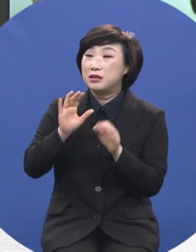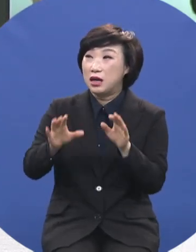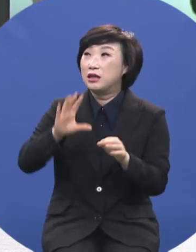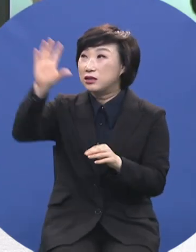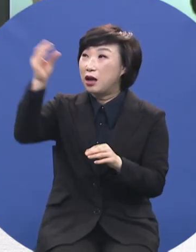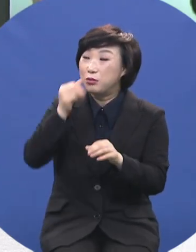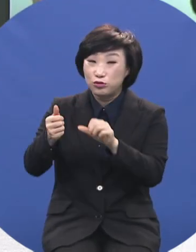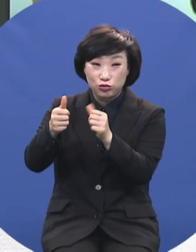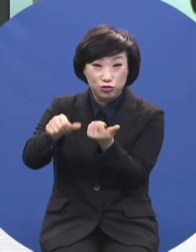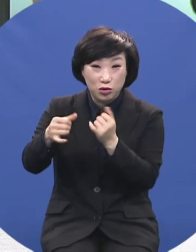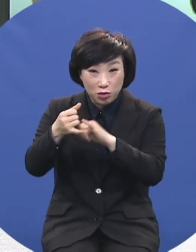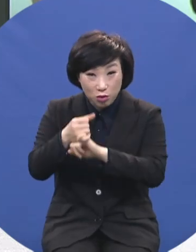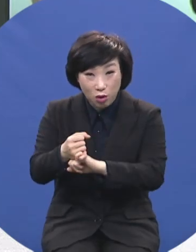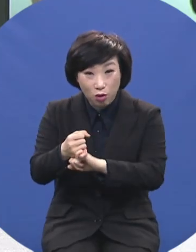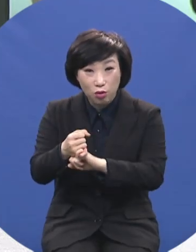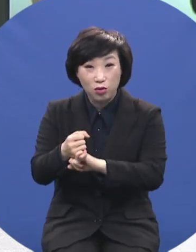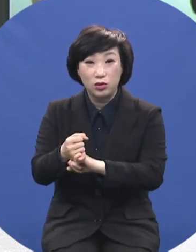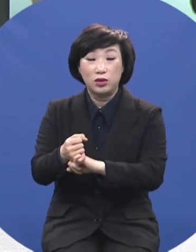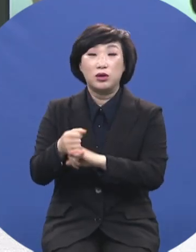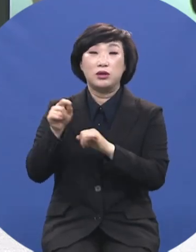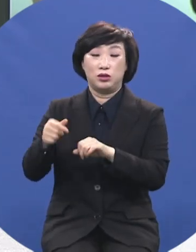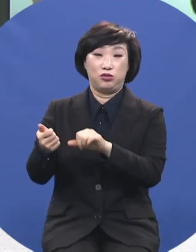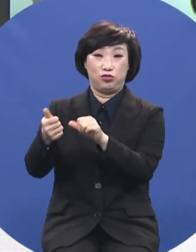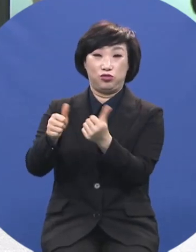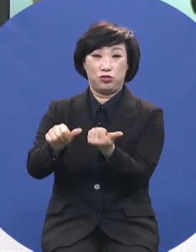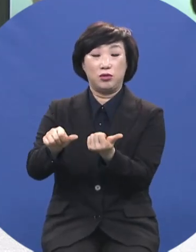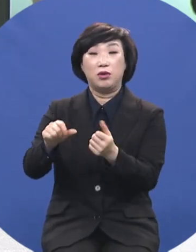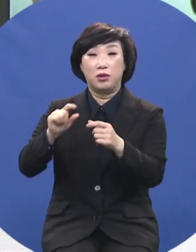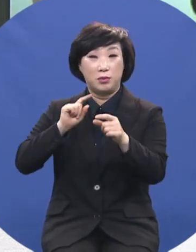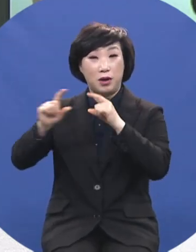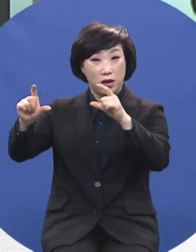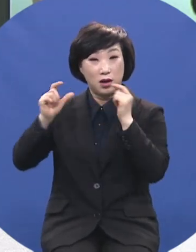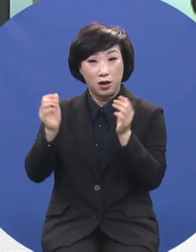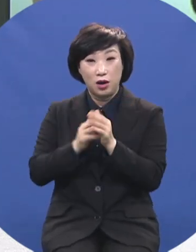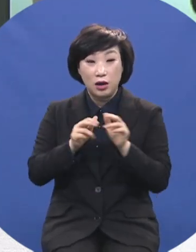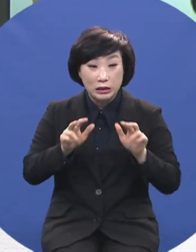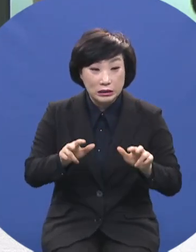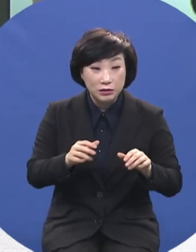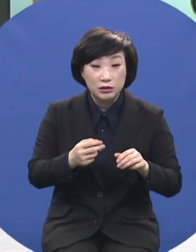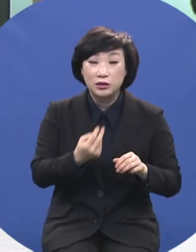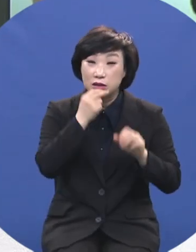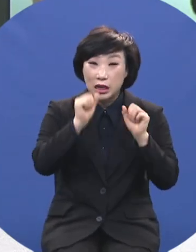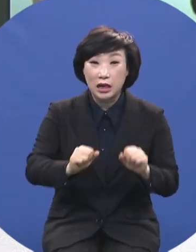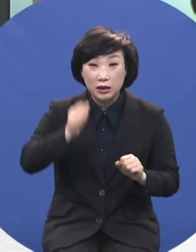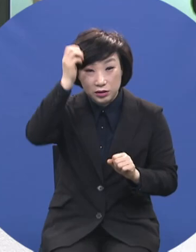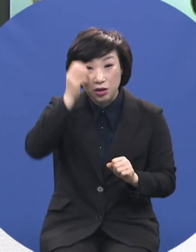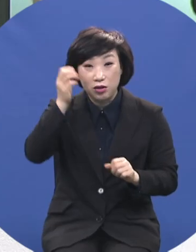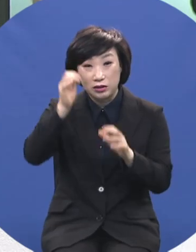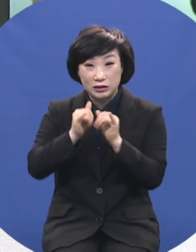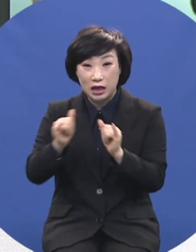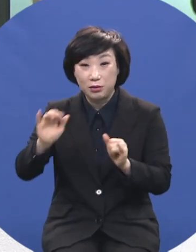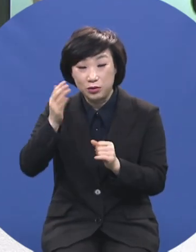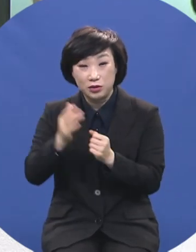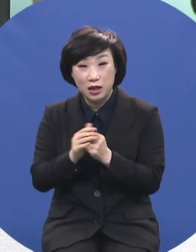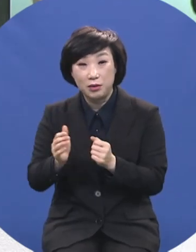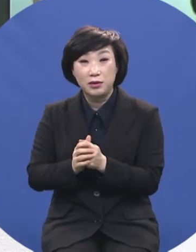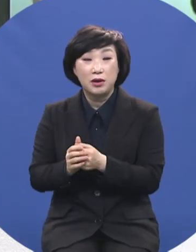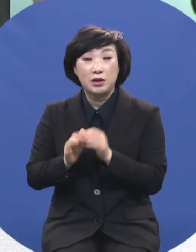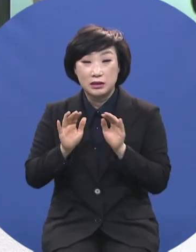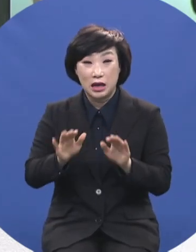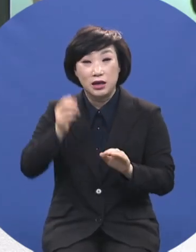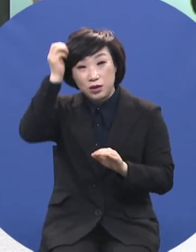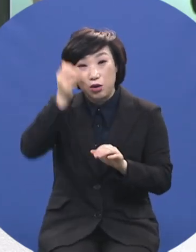죽어. 아주 죽음. 지금 여기 생명이 사람의 능자라고 했으니까 그 영혼의 죽음을 걸고